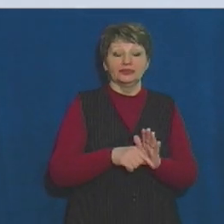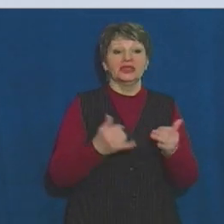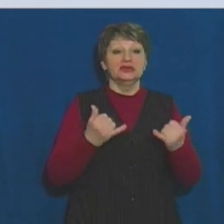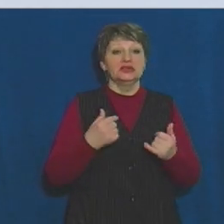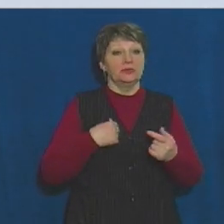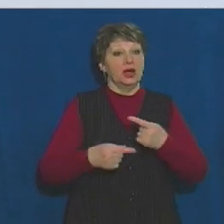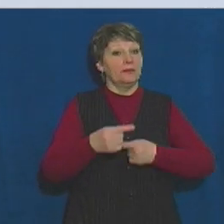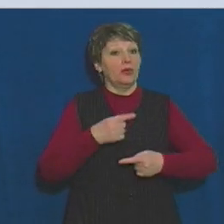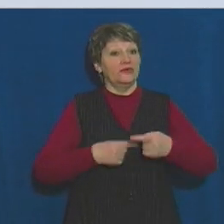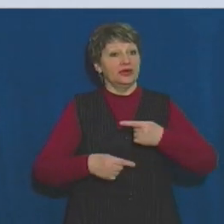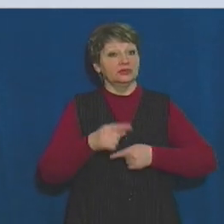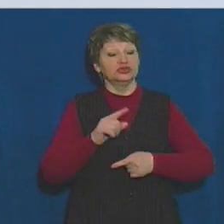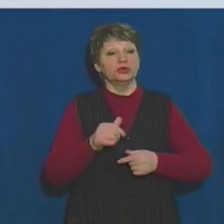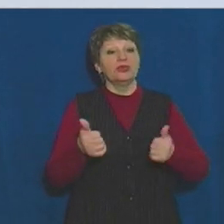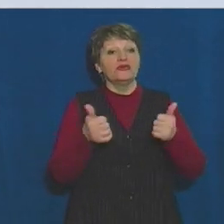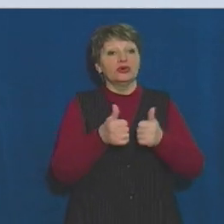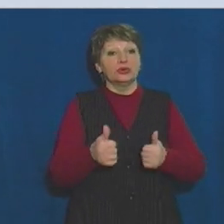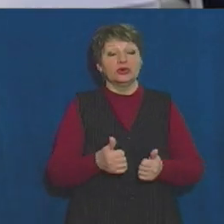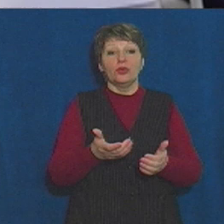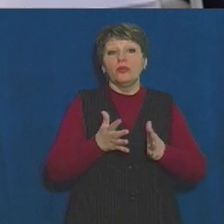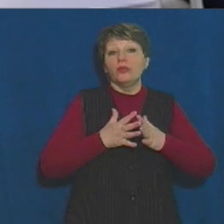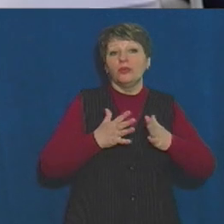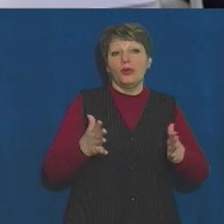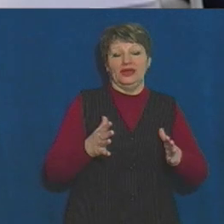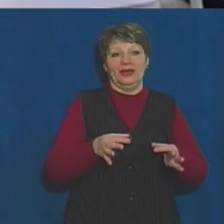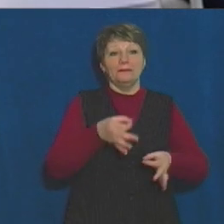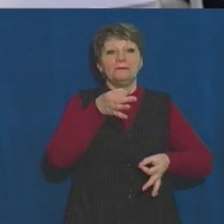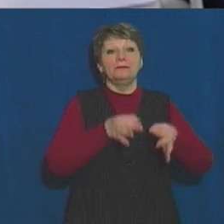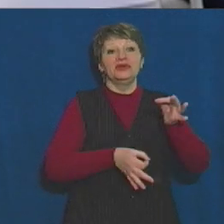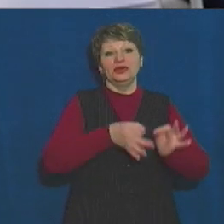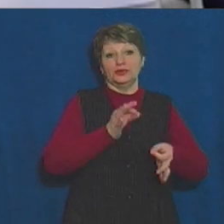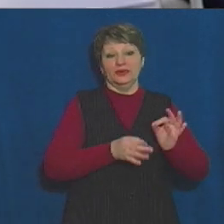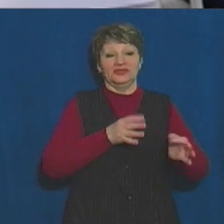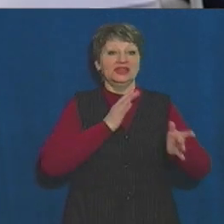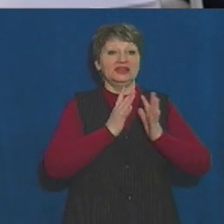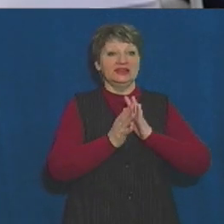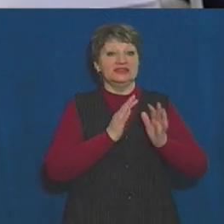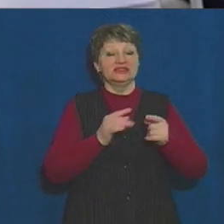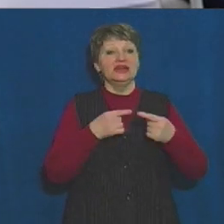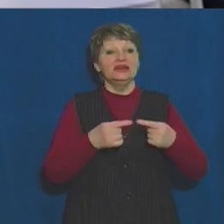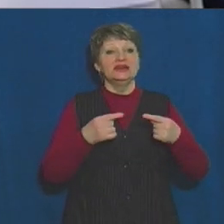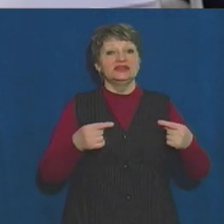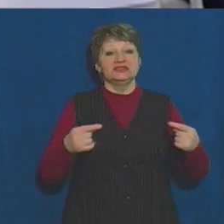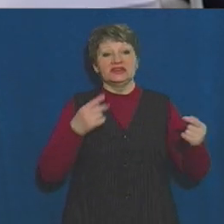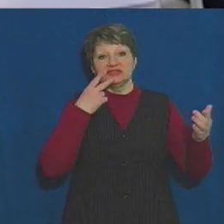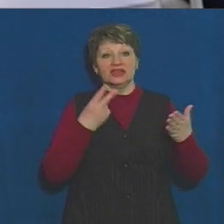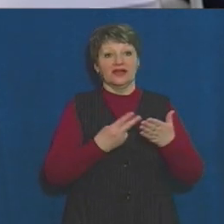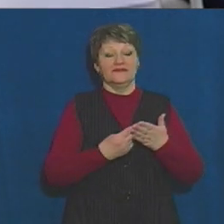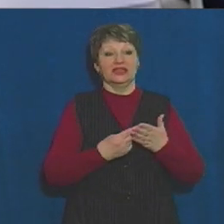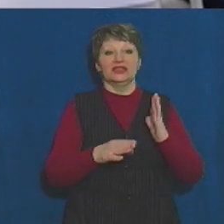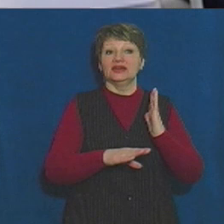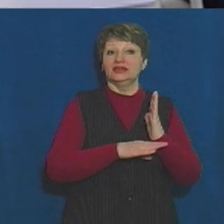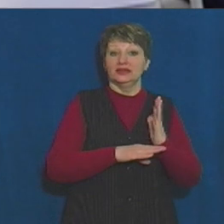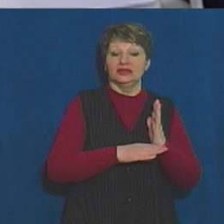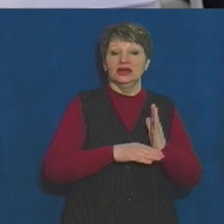до того, щоб формувати більш-менш природний ліс із різних і видів рослин, і різного